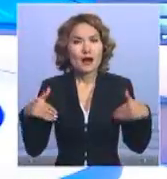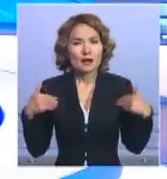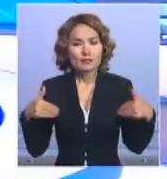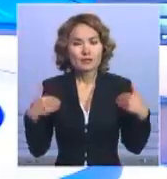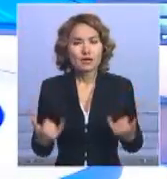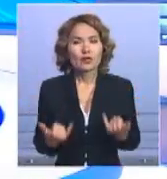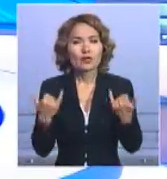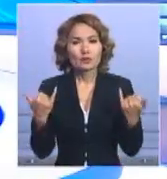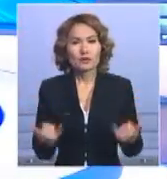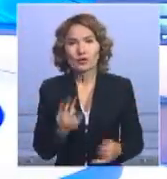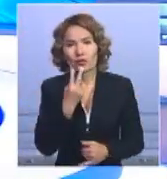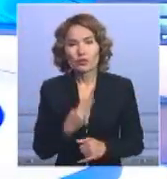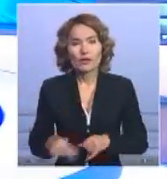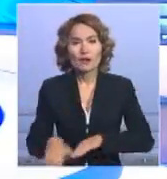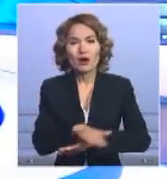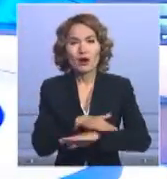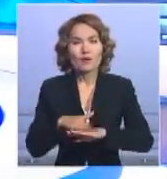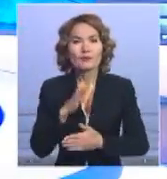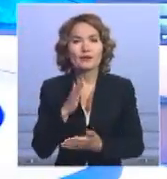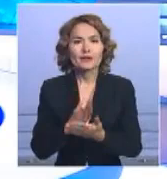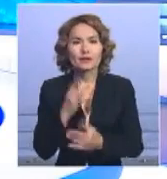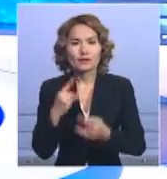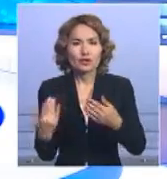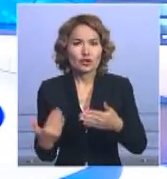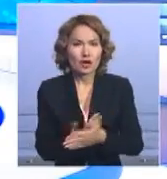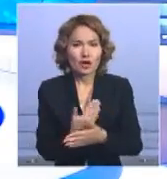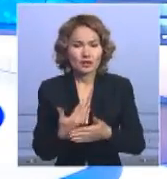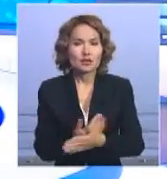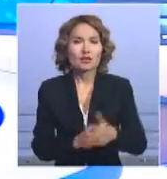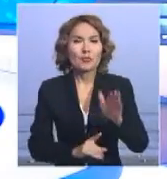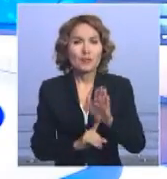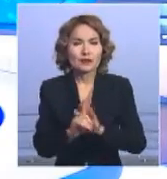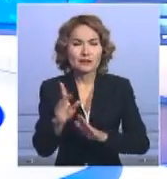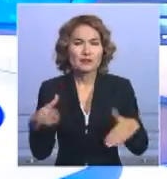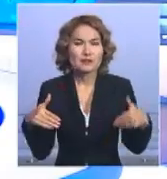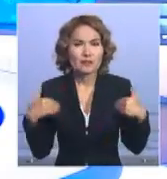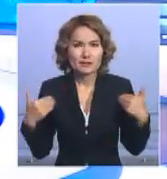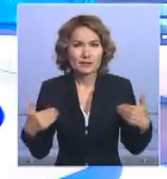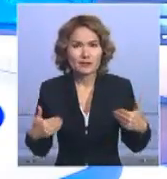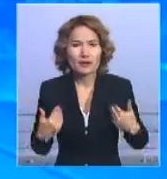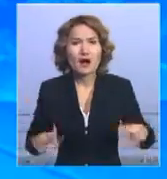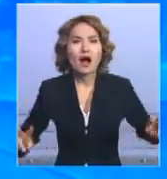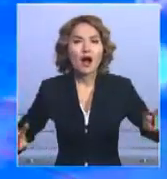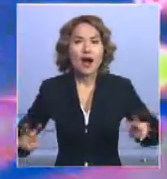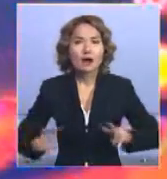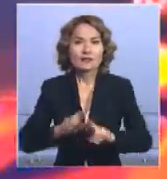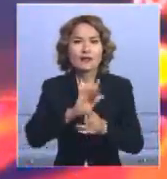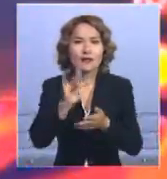Армысыздар, тікелей эфирде жаңалықтар, сіздермен бірге Мақпала Субайқызы және Самал Жантемір.